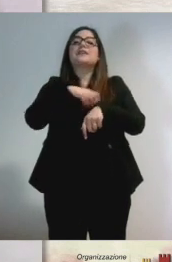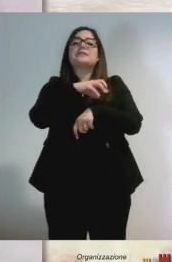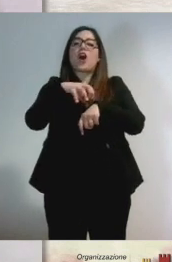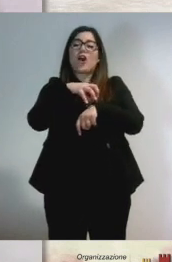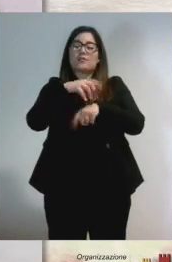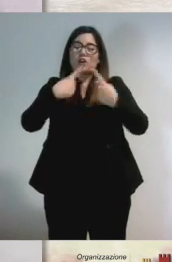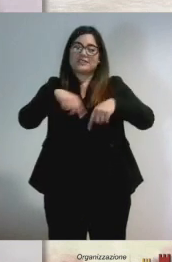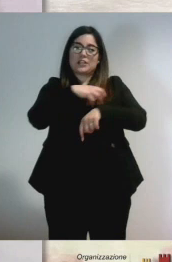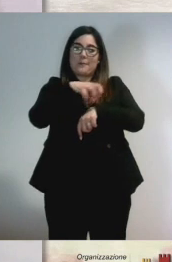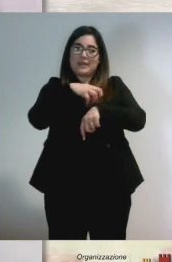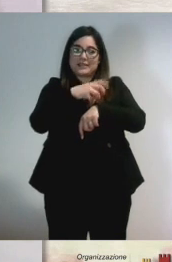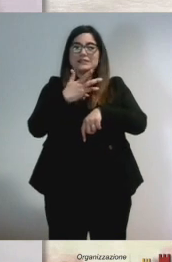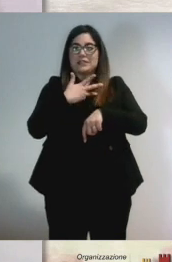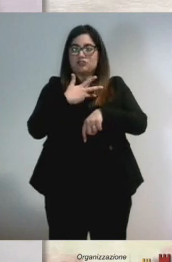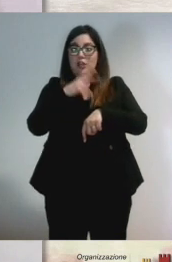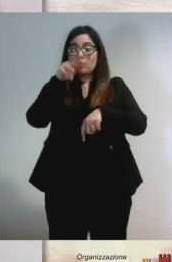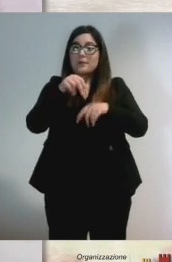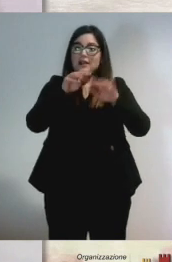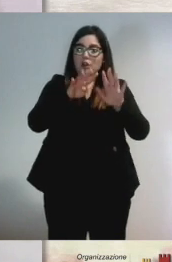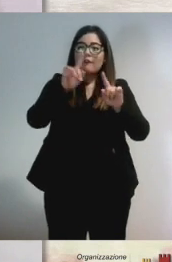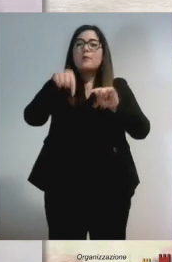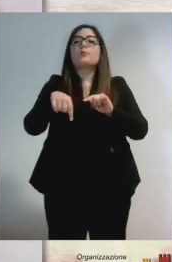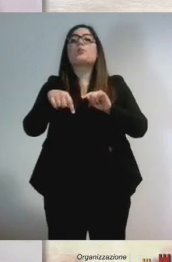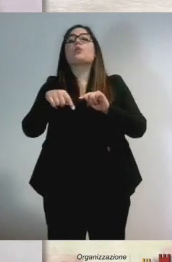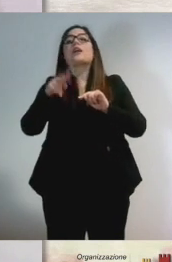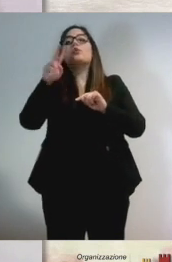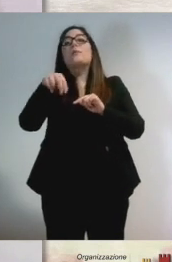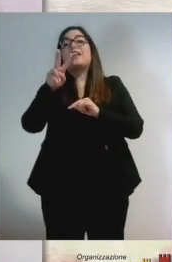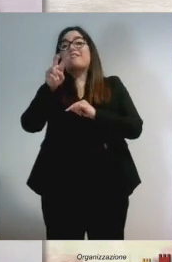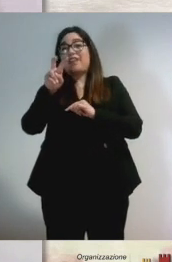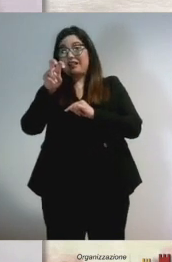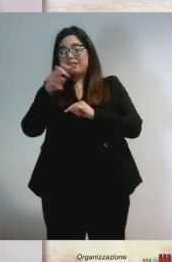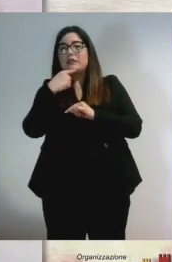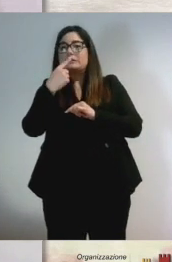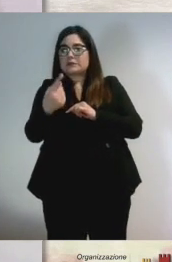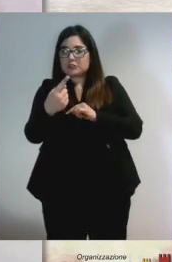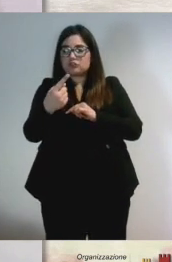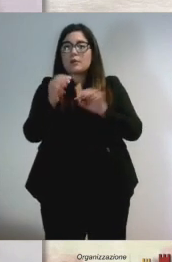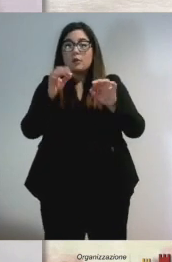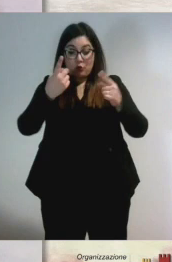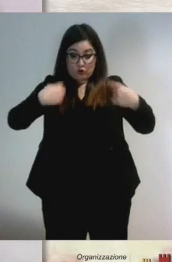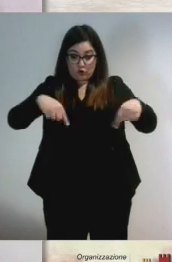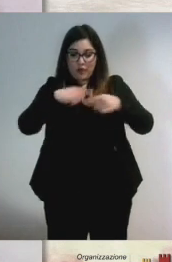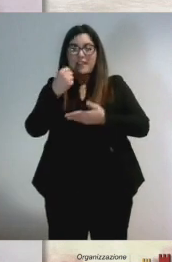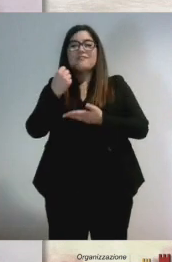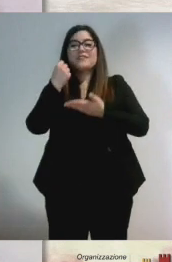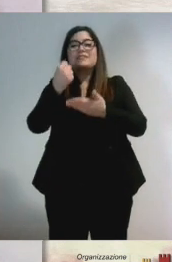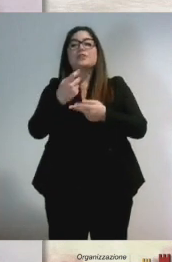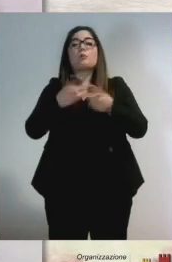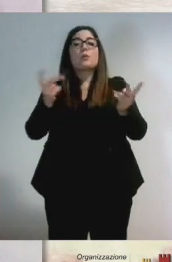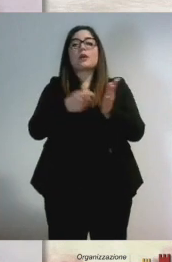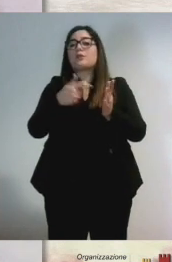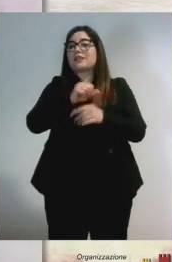una statistica del 2020 dalla Corte dei Conti che dicono che siamo gli investitori pubblico più importante quindi anche senza